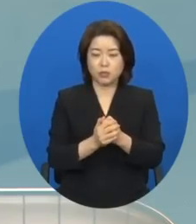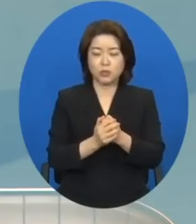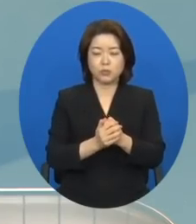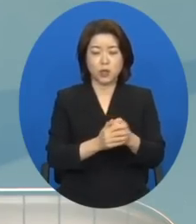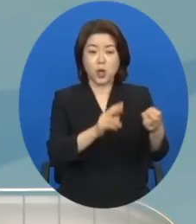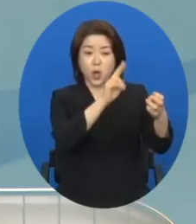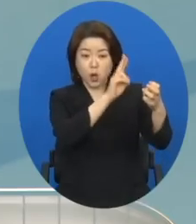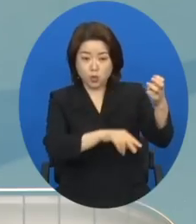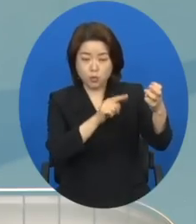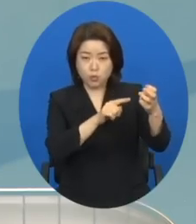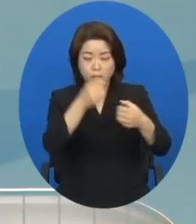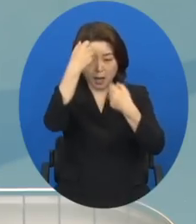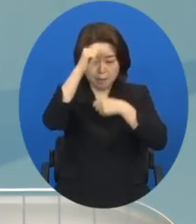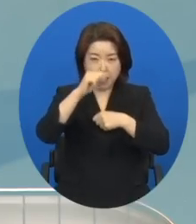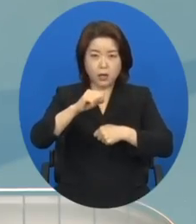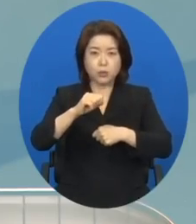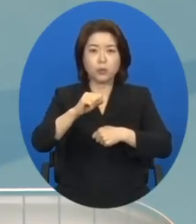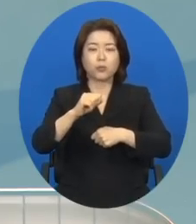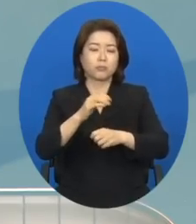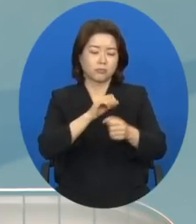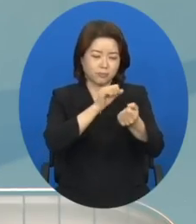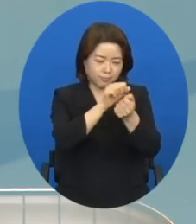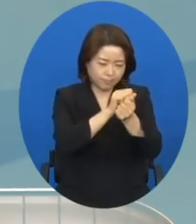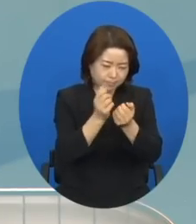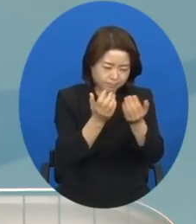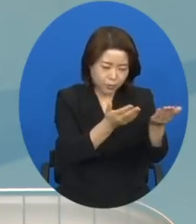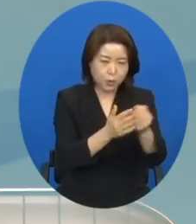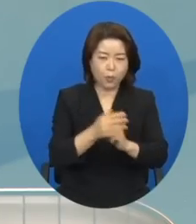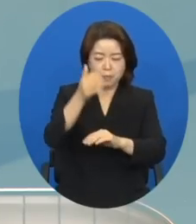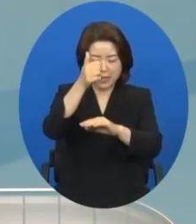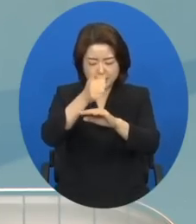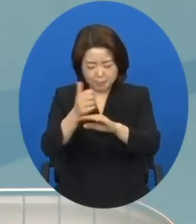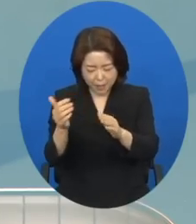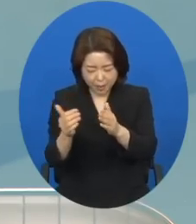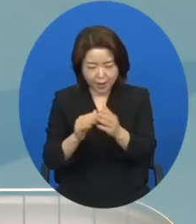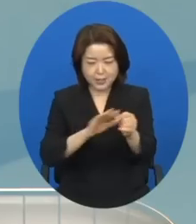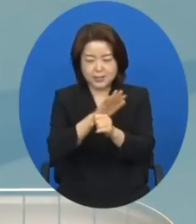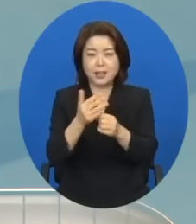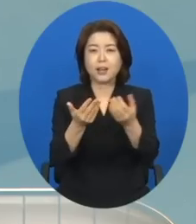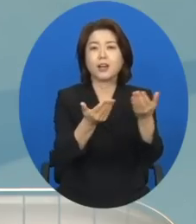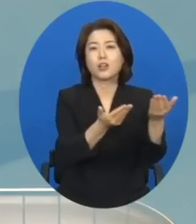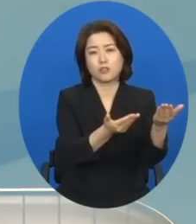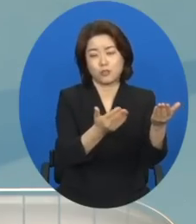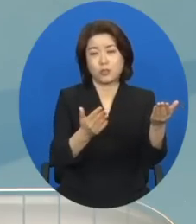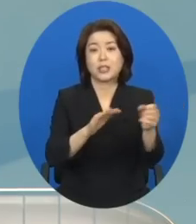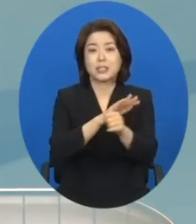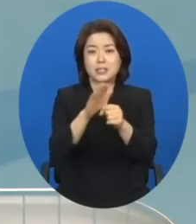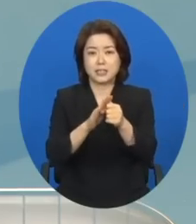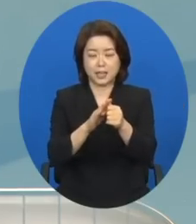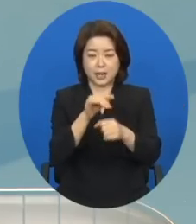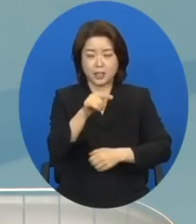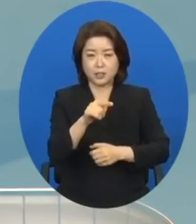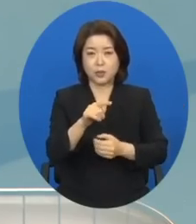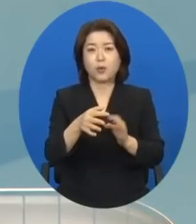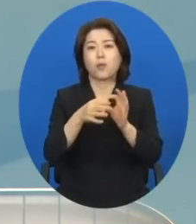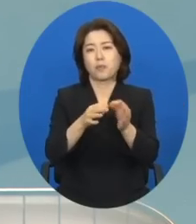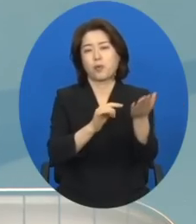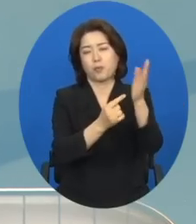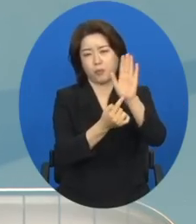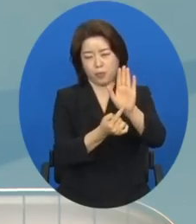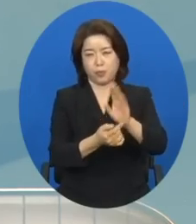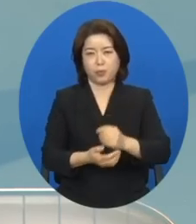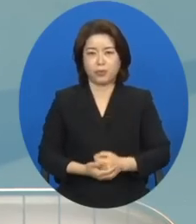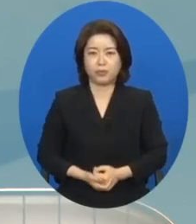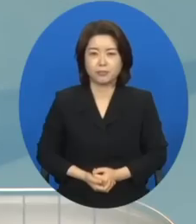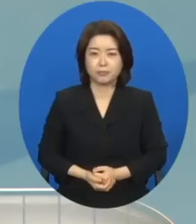발마저도 씻어주시면서 마지막까지도 그를 사랑하신 그 사랑을 세적식을 통해서